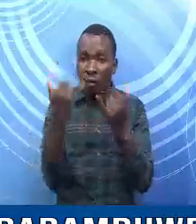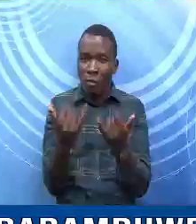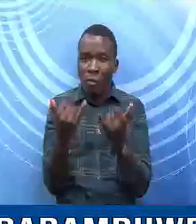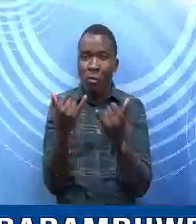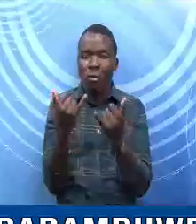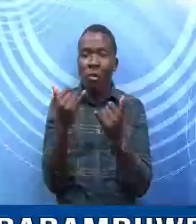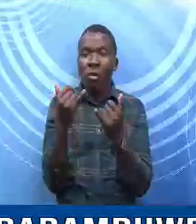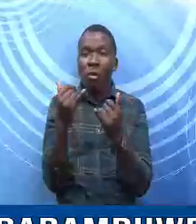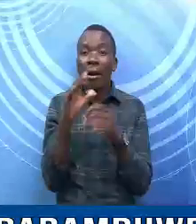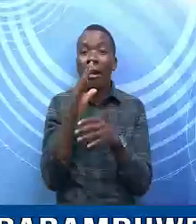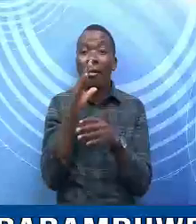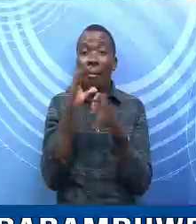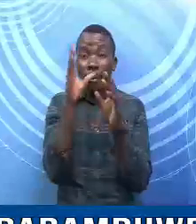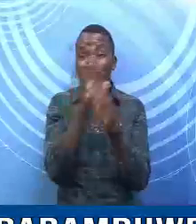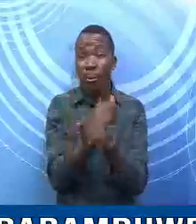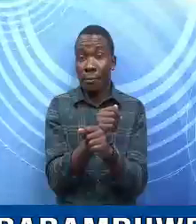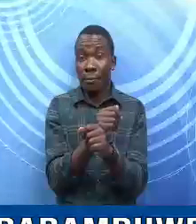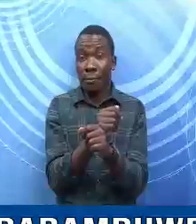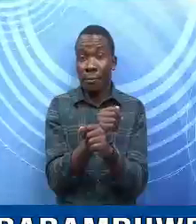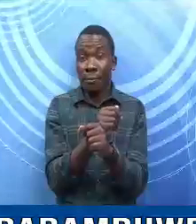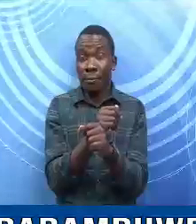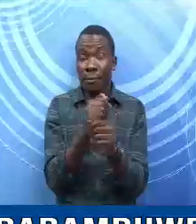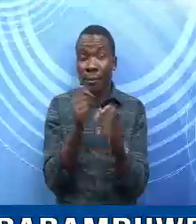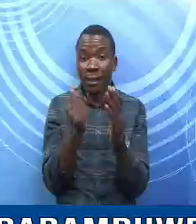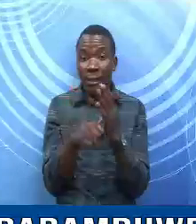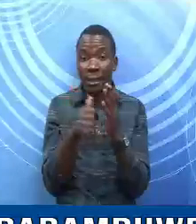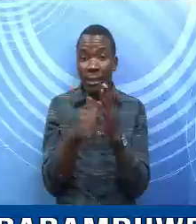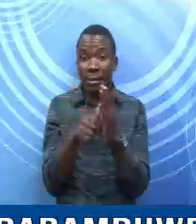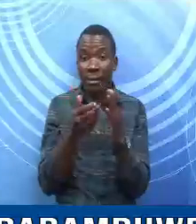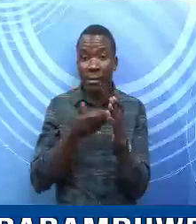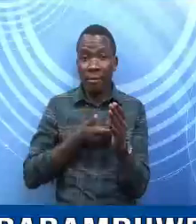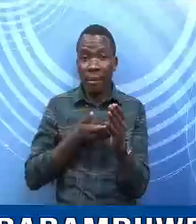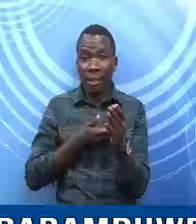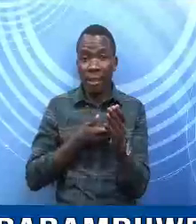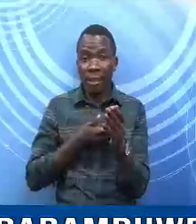kirere. Ikibazo dufite ni